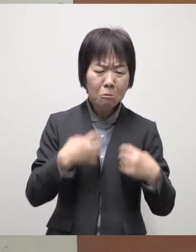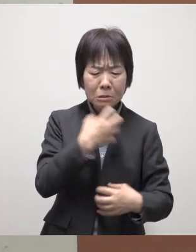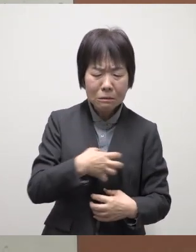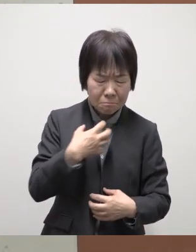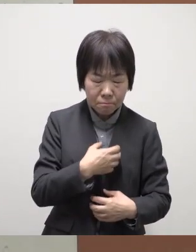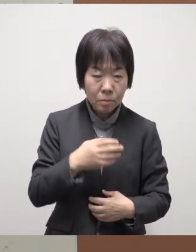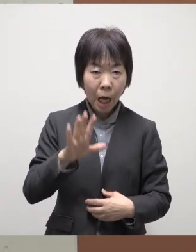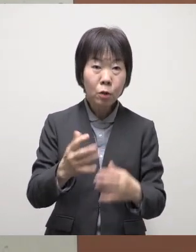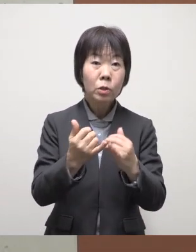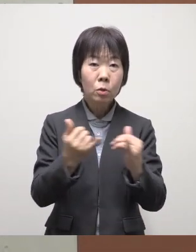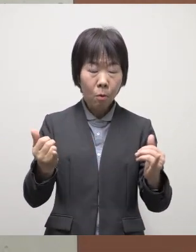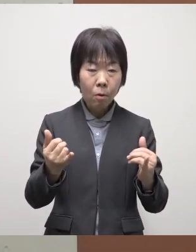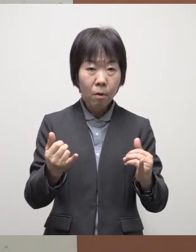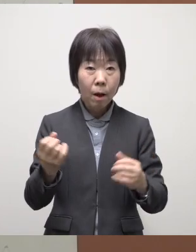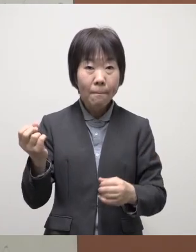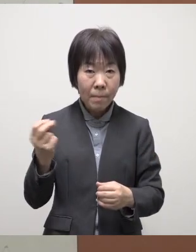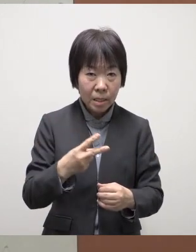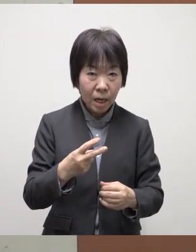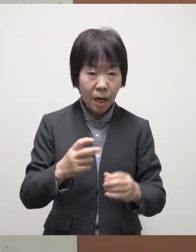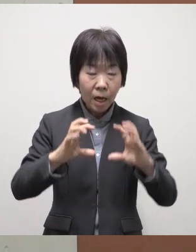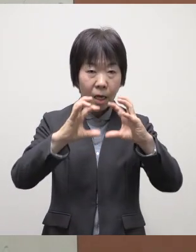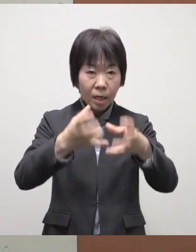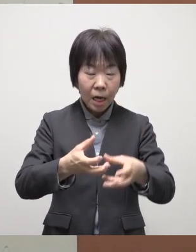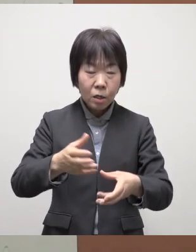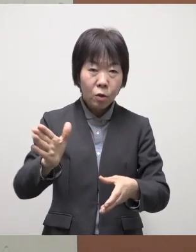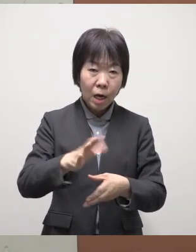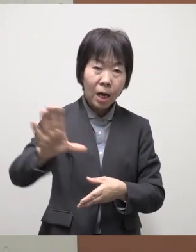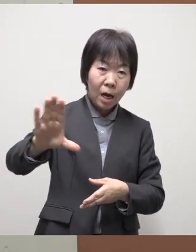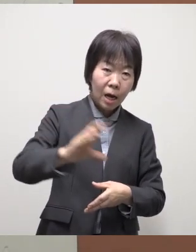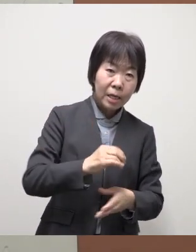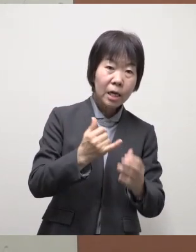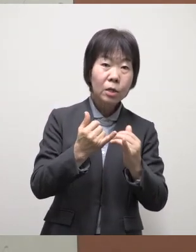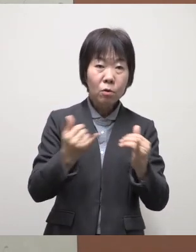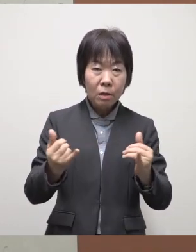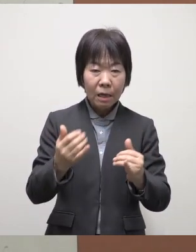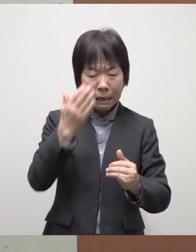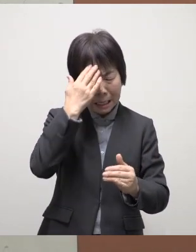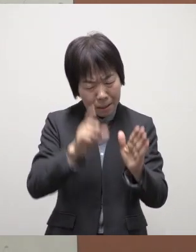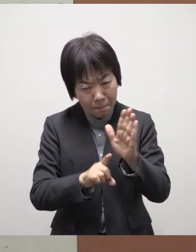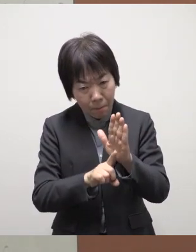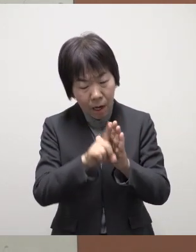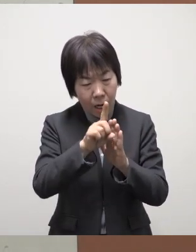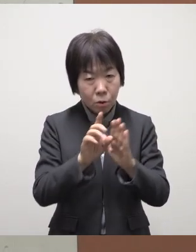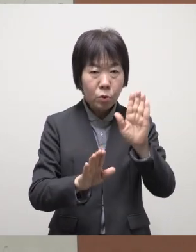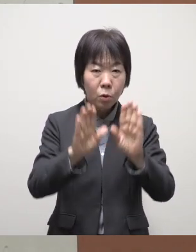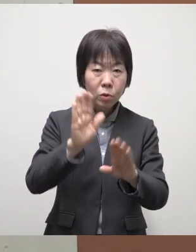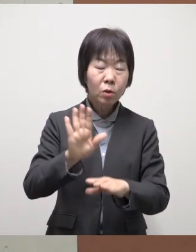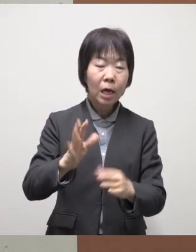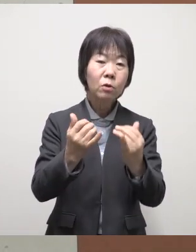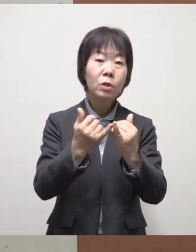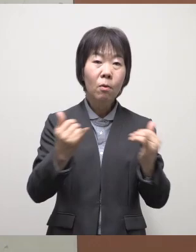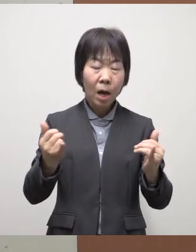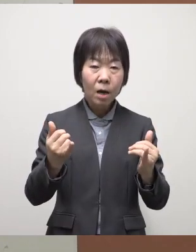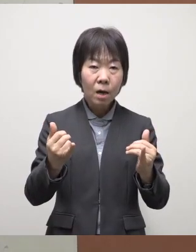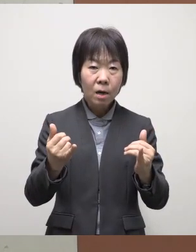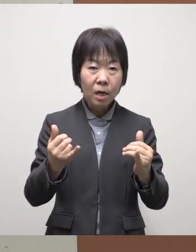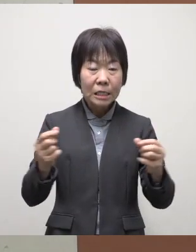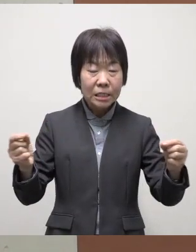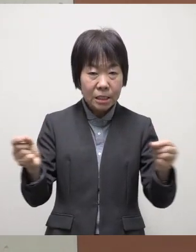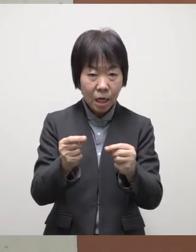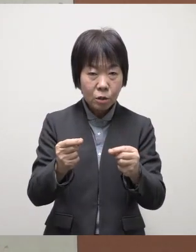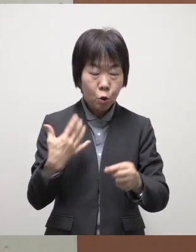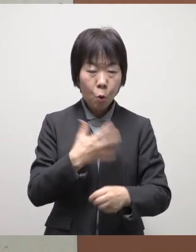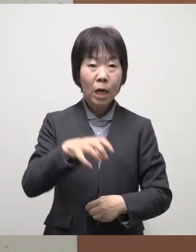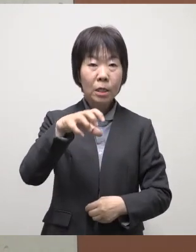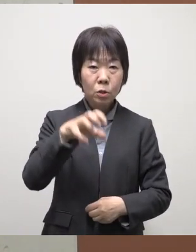ある方また海外から帰国された方で発熱などの症状のある方は最寄の